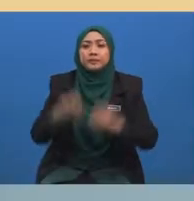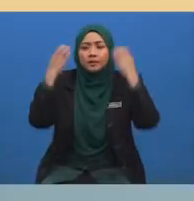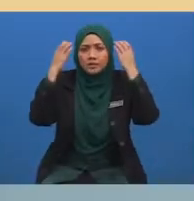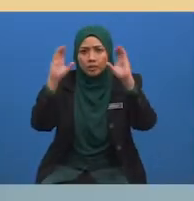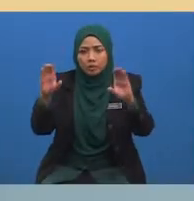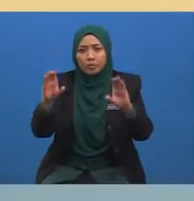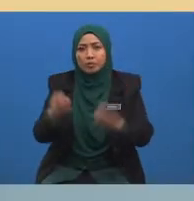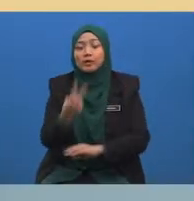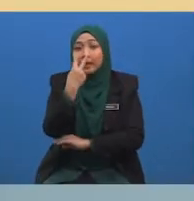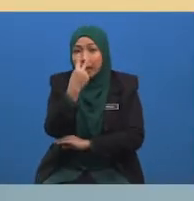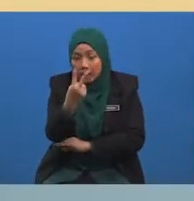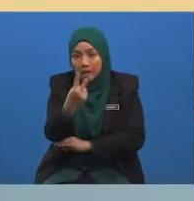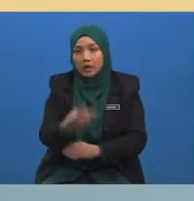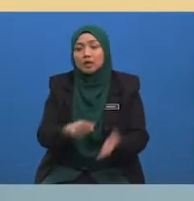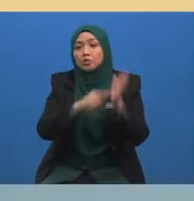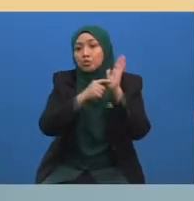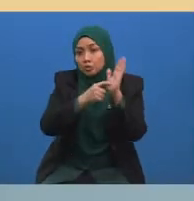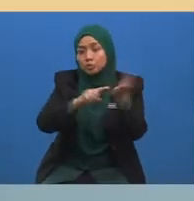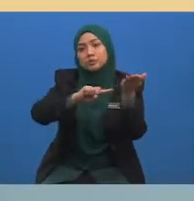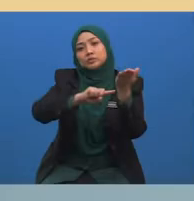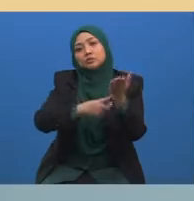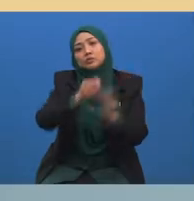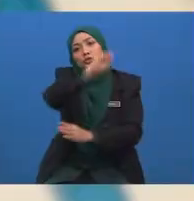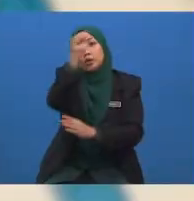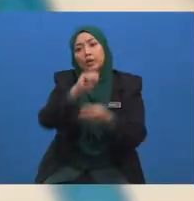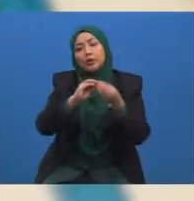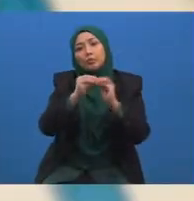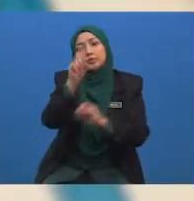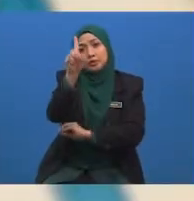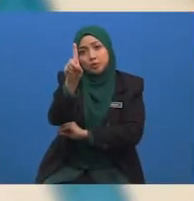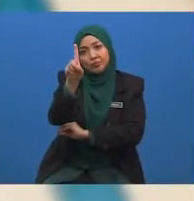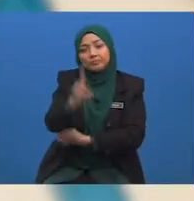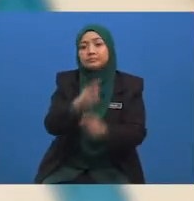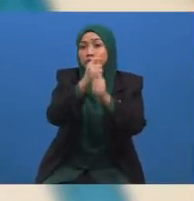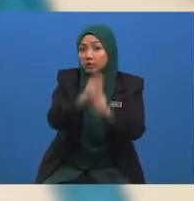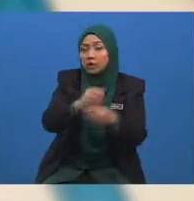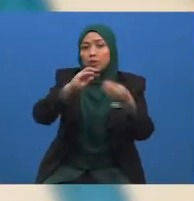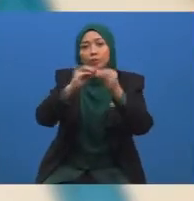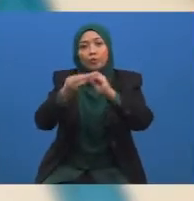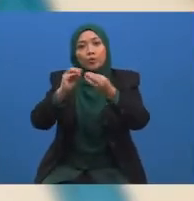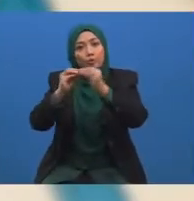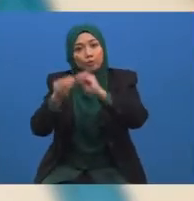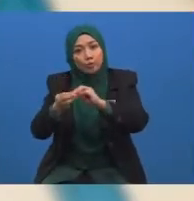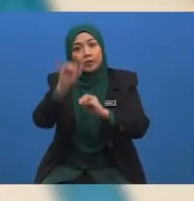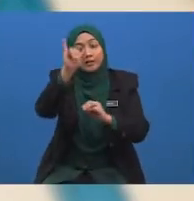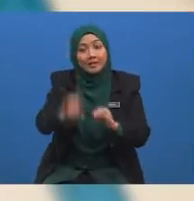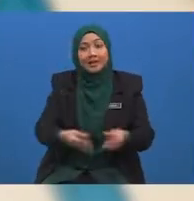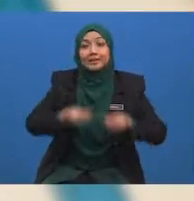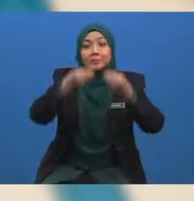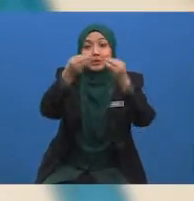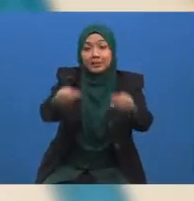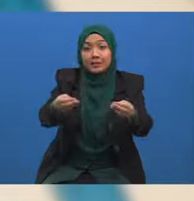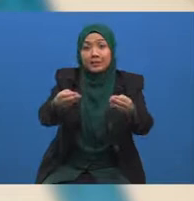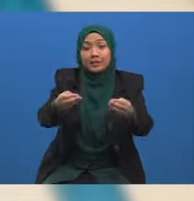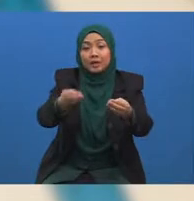Cikgu imbas kembali soalan yang pertama. Tentukan nombor-nombor berikut